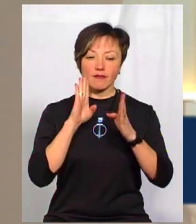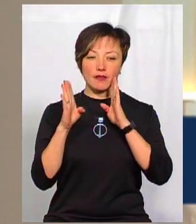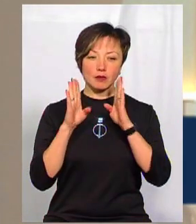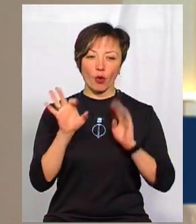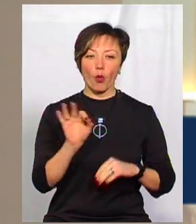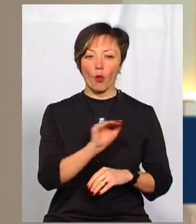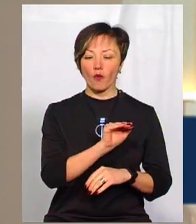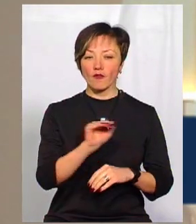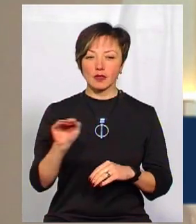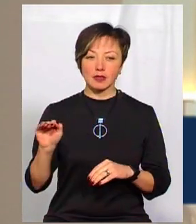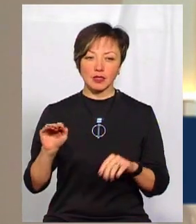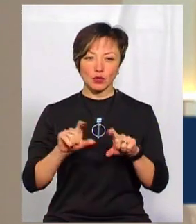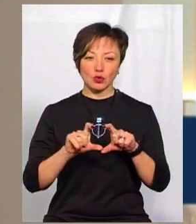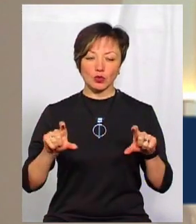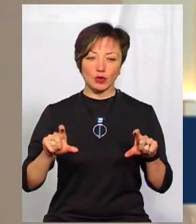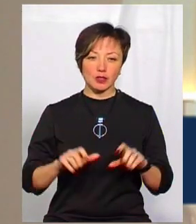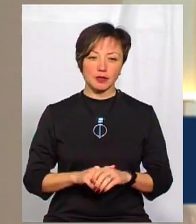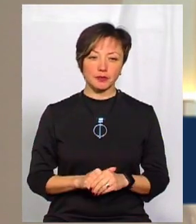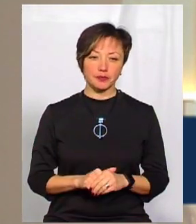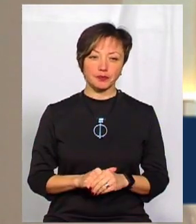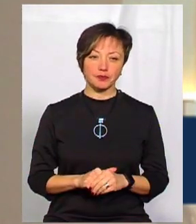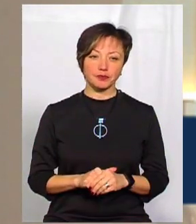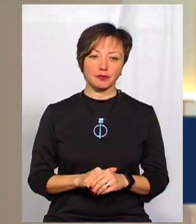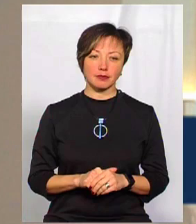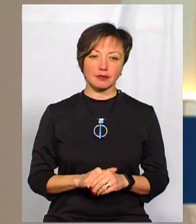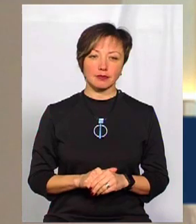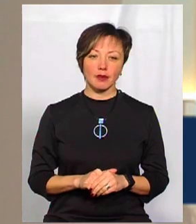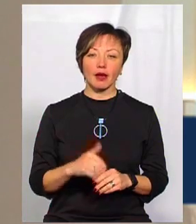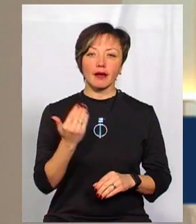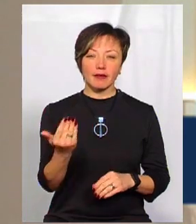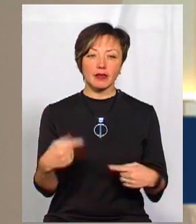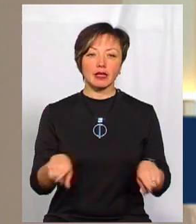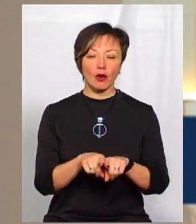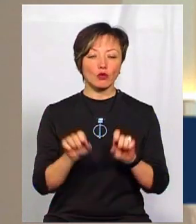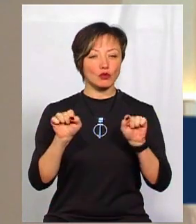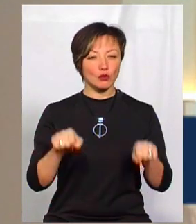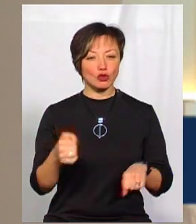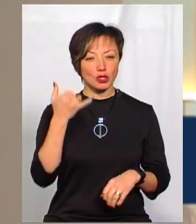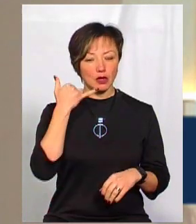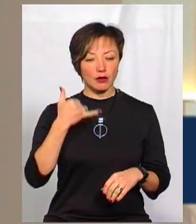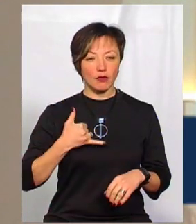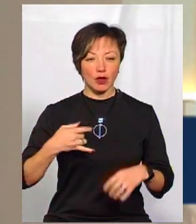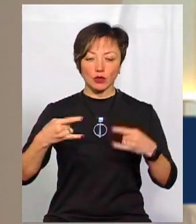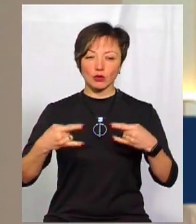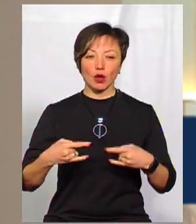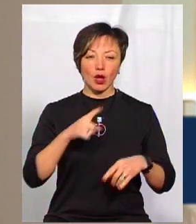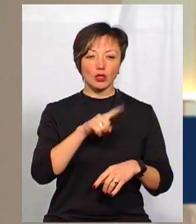на офіційній сторінці UA Поділля. Ви також можете зателефонувати до